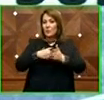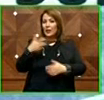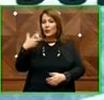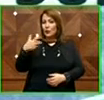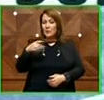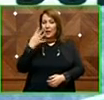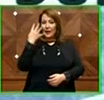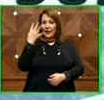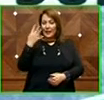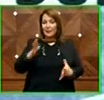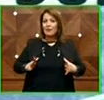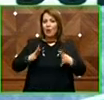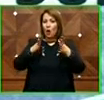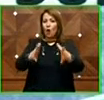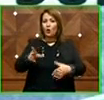8304 مترشحة،